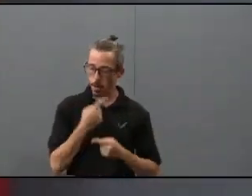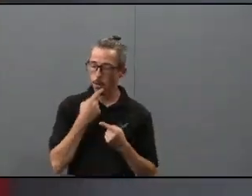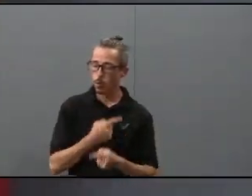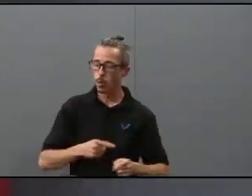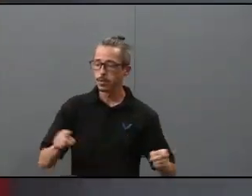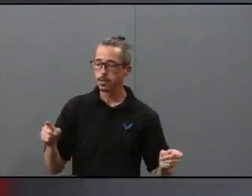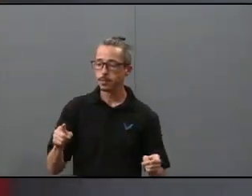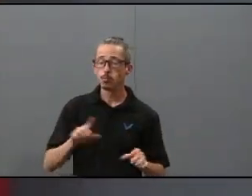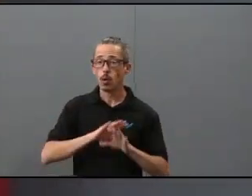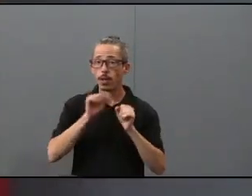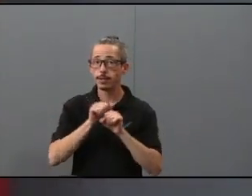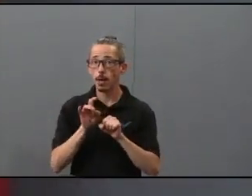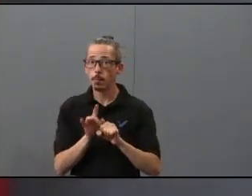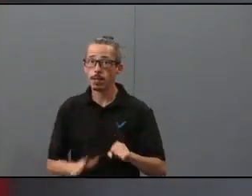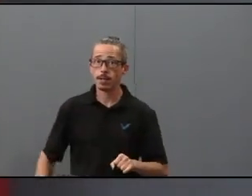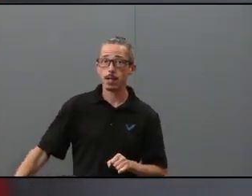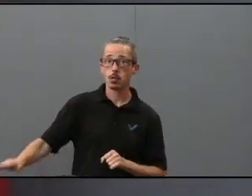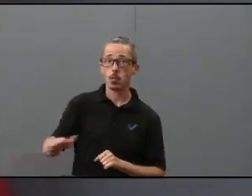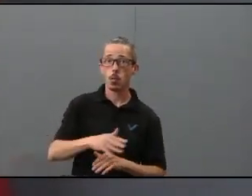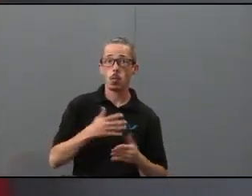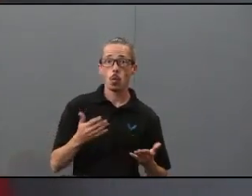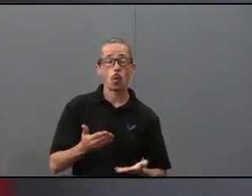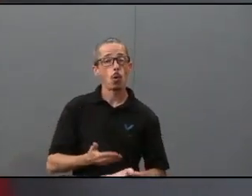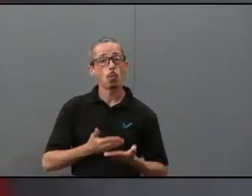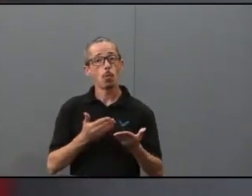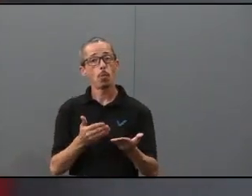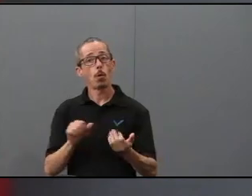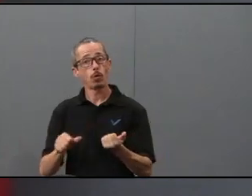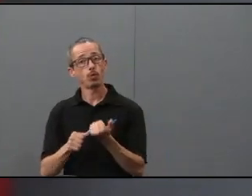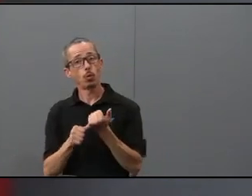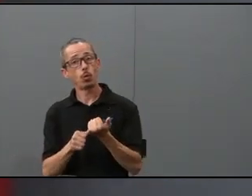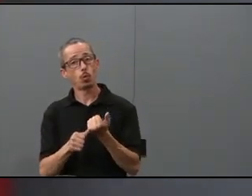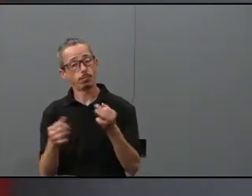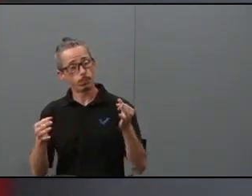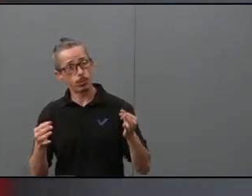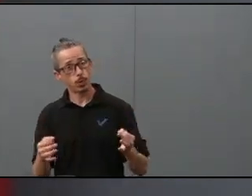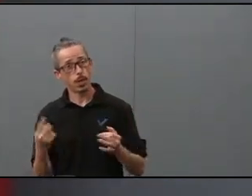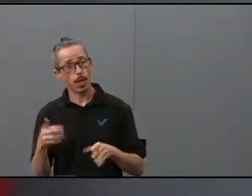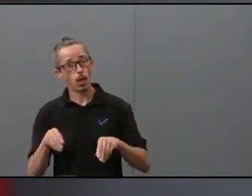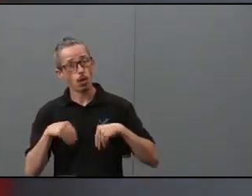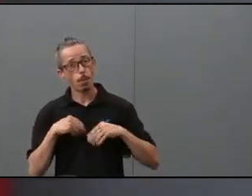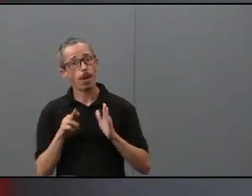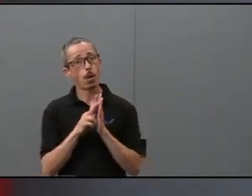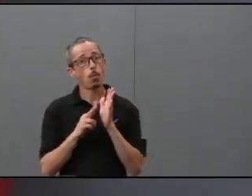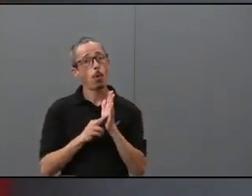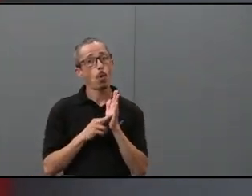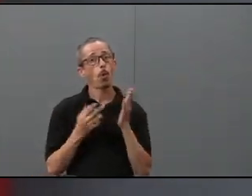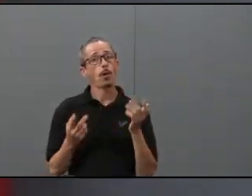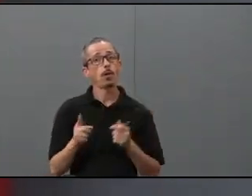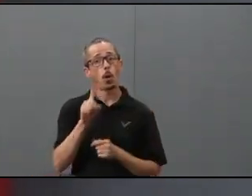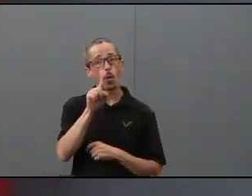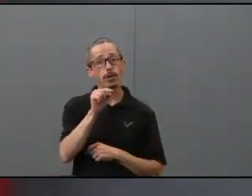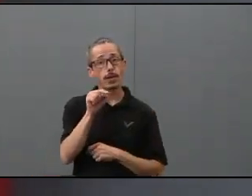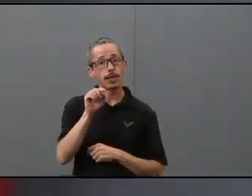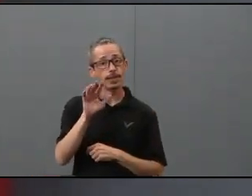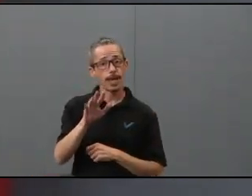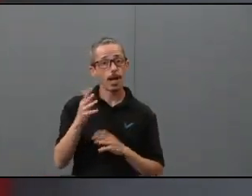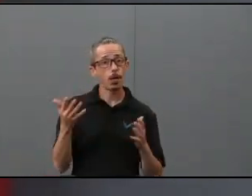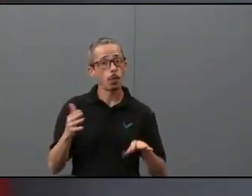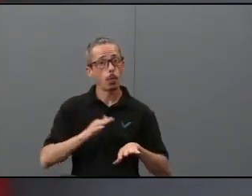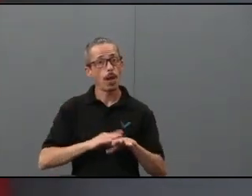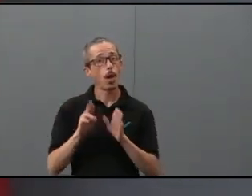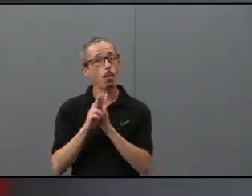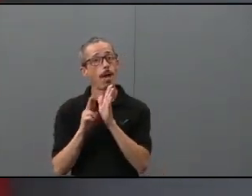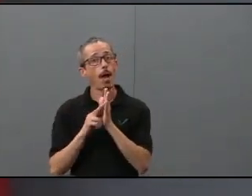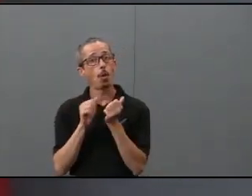la porter l'ensemble du territoire il serait donc proposé appuyé et résolu d'OP le règlement numéro 1-5 intitulé